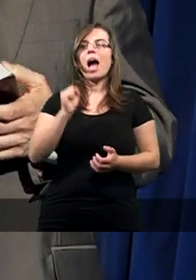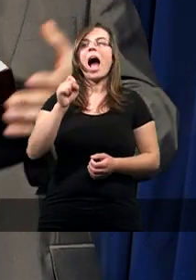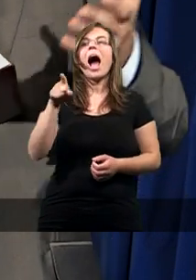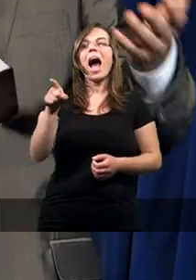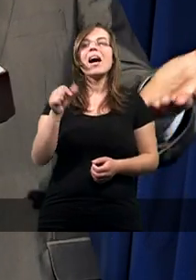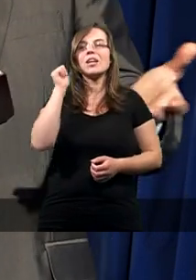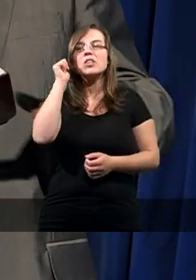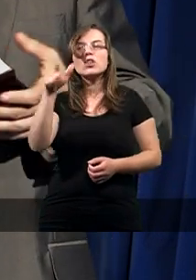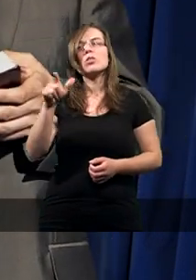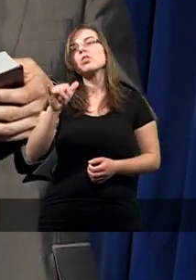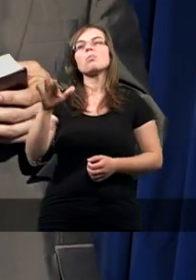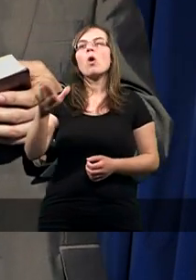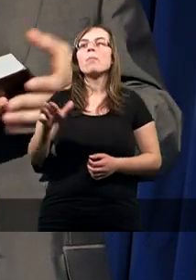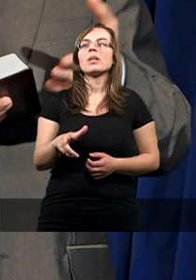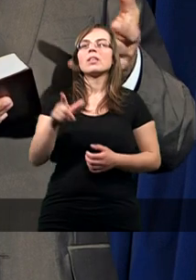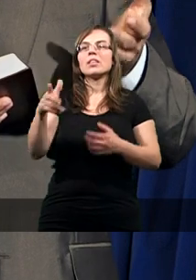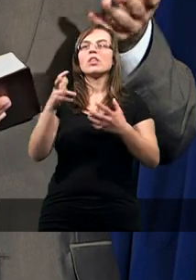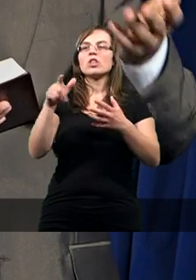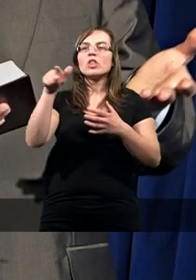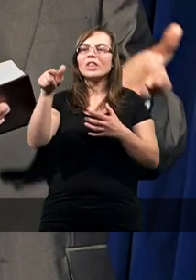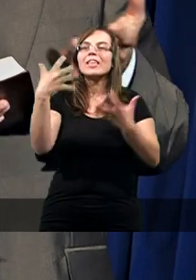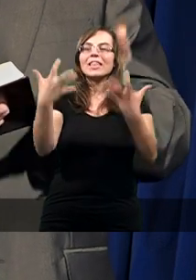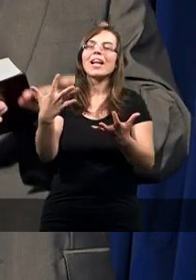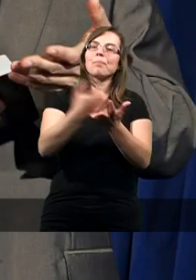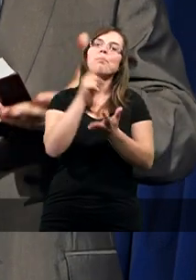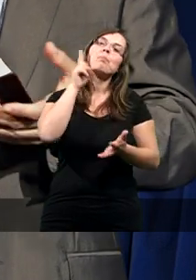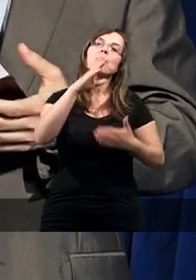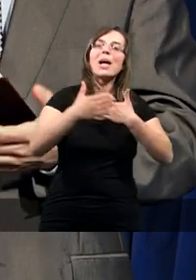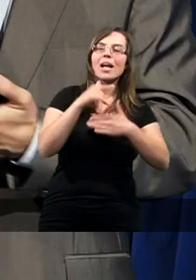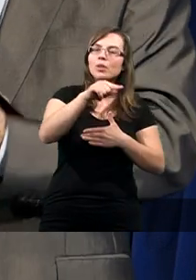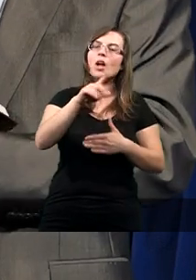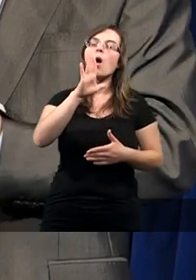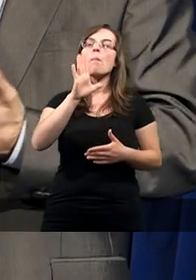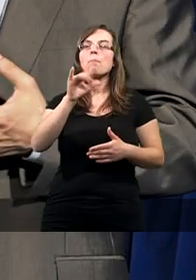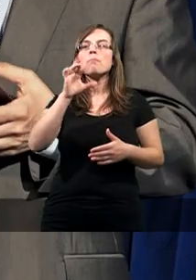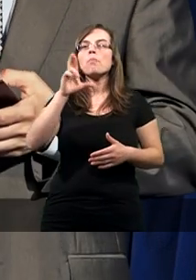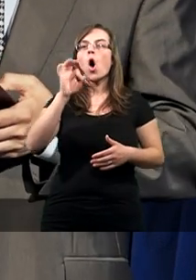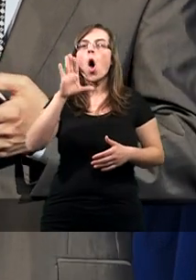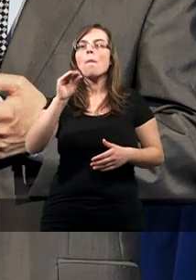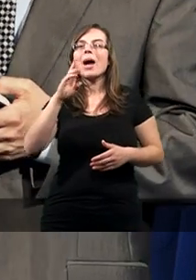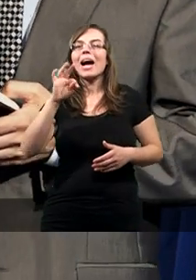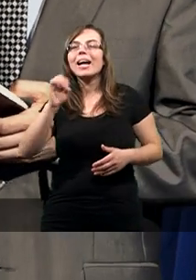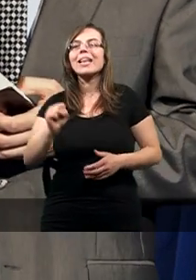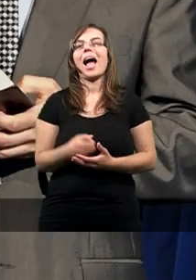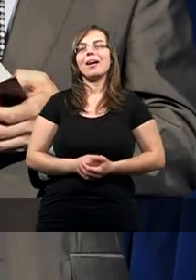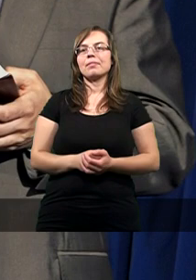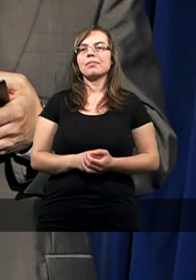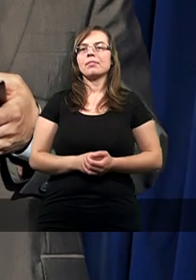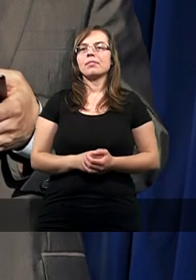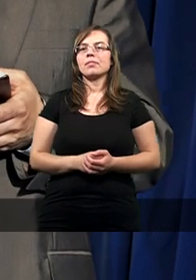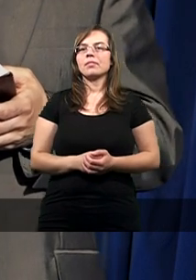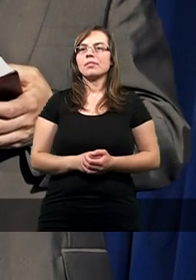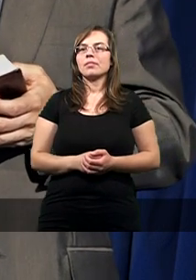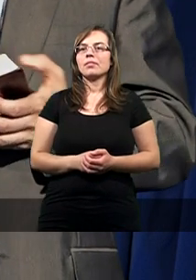wife? A i drugie pytanie, Cheryl, czy ty chcesz wziąć za męża Roberta? And then it says, Bob, do you